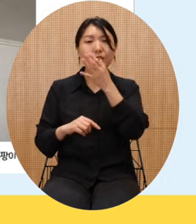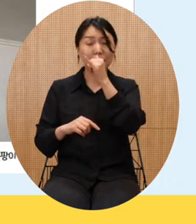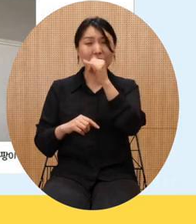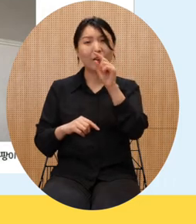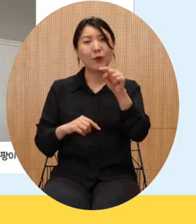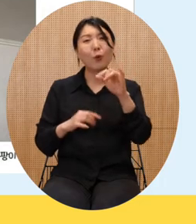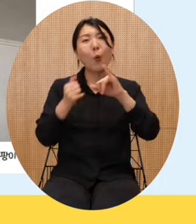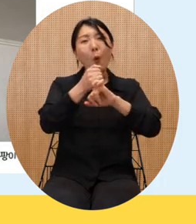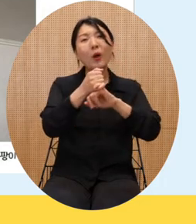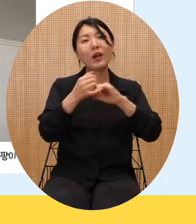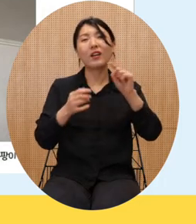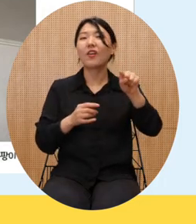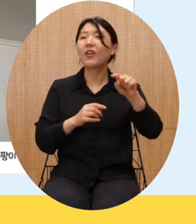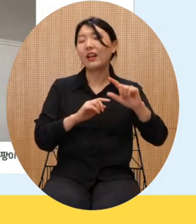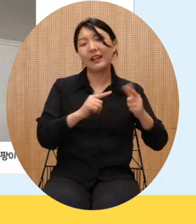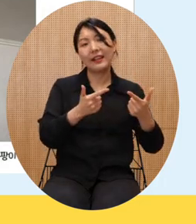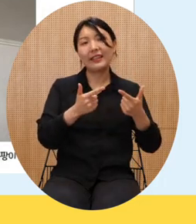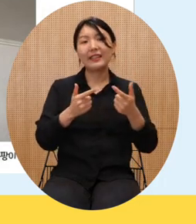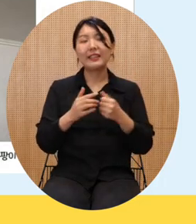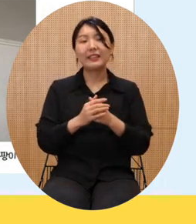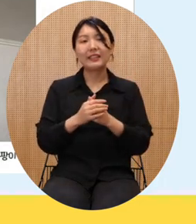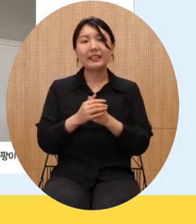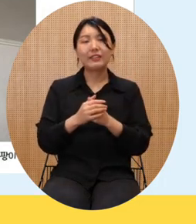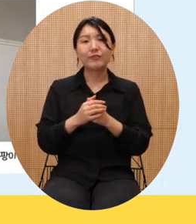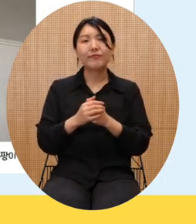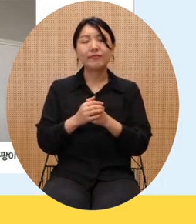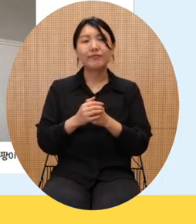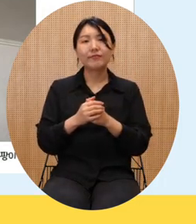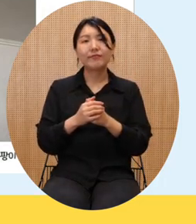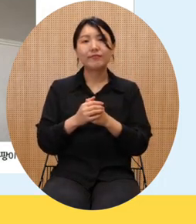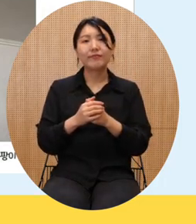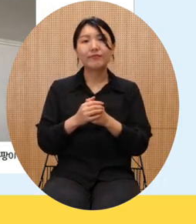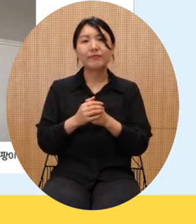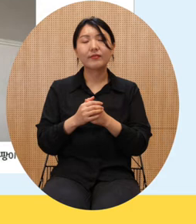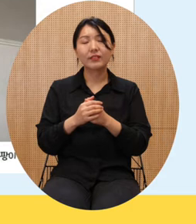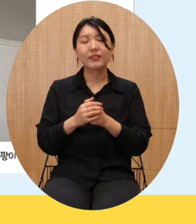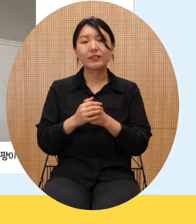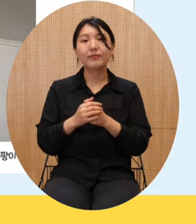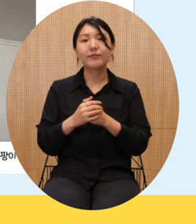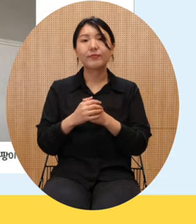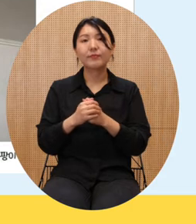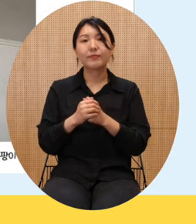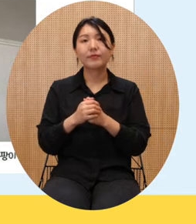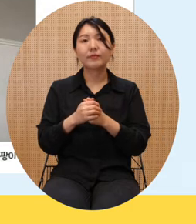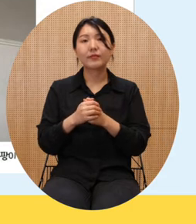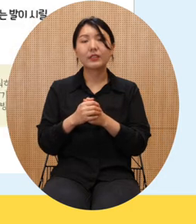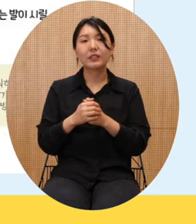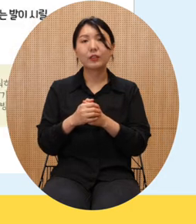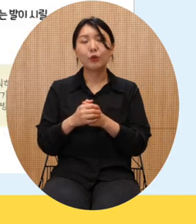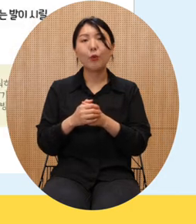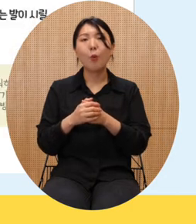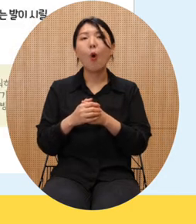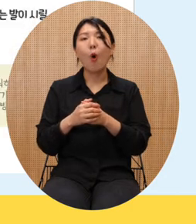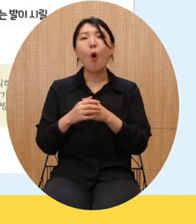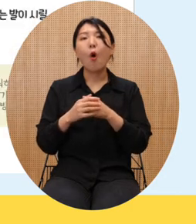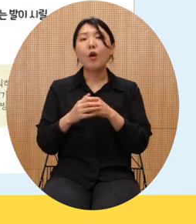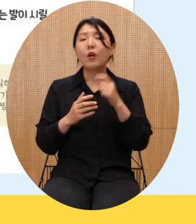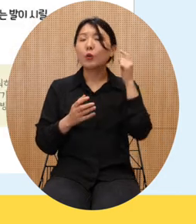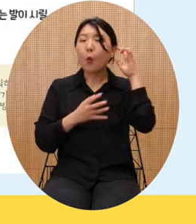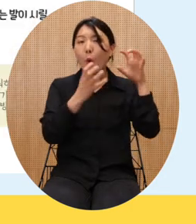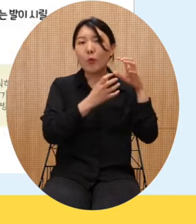있으리라고 생각하실 수 있지만 다 그런 건 아니고, 근데 열악한 환경에 있는 아동 가구도 여전히